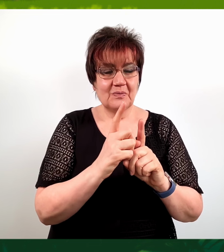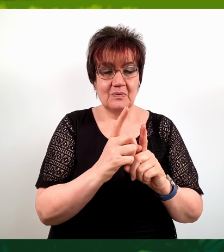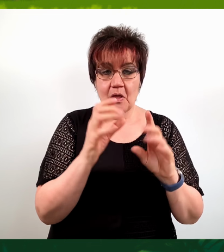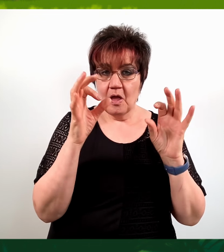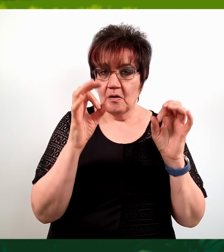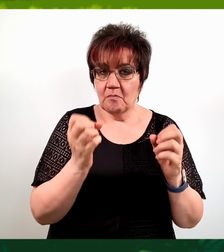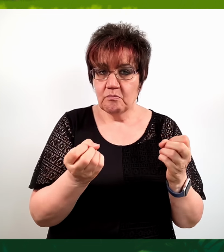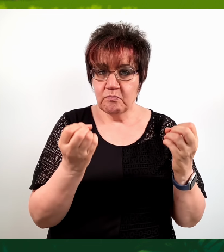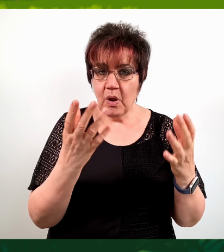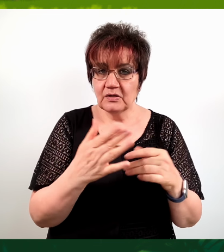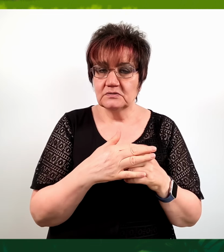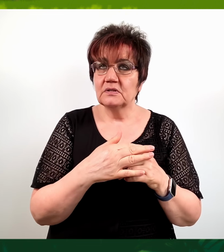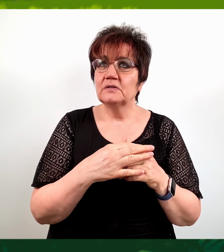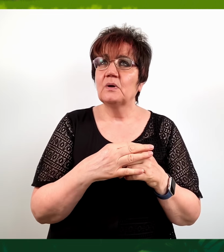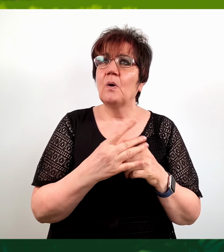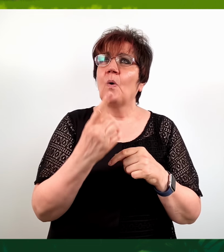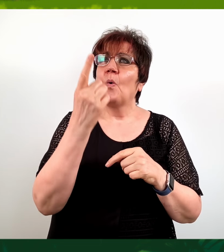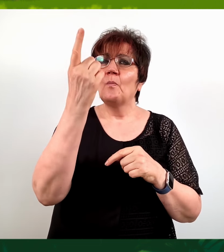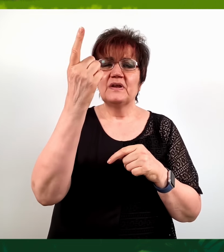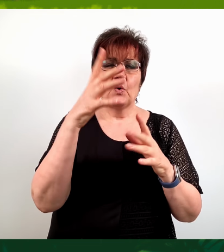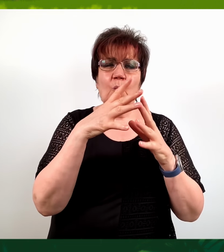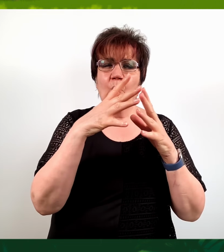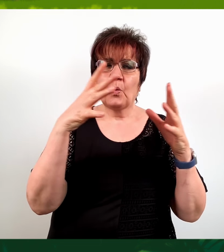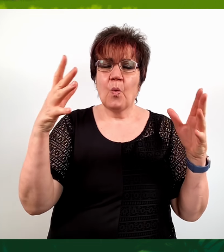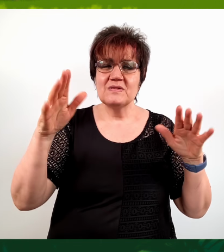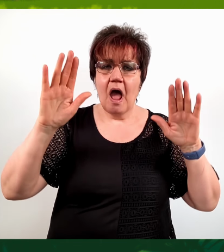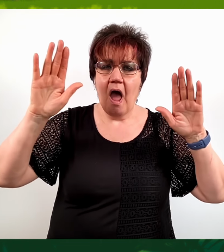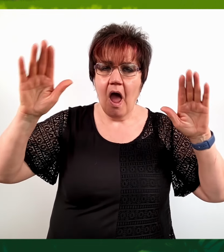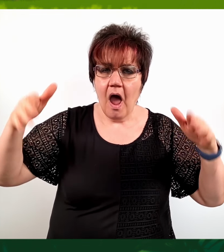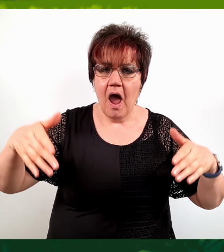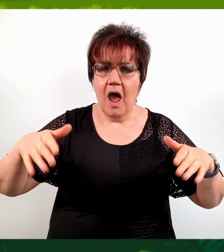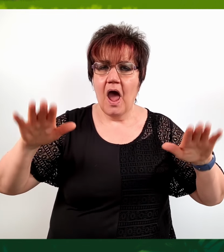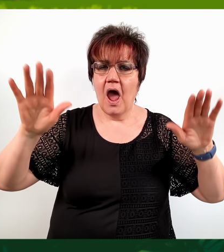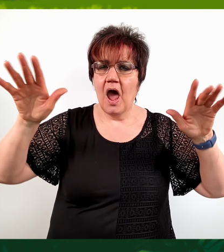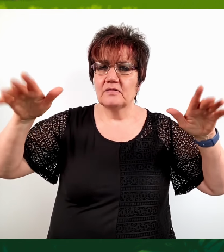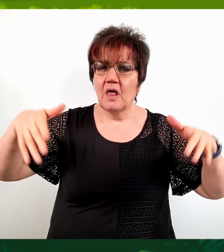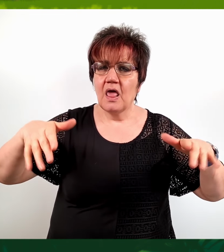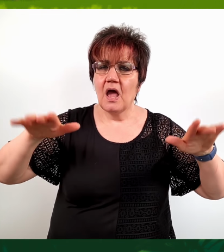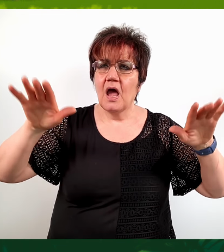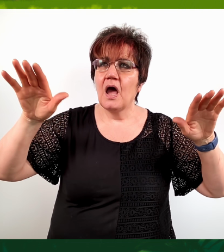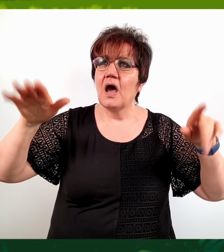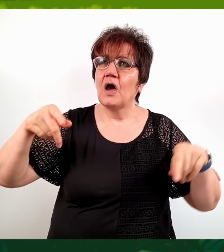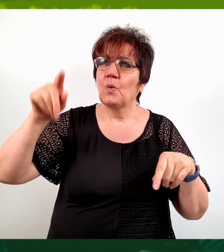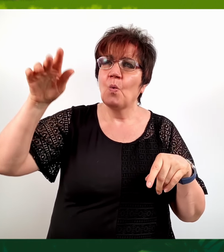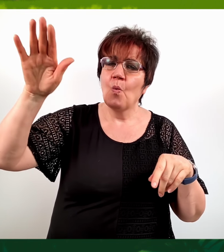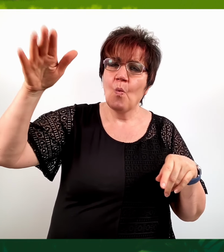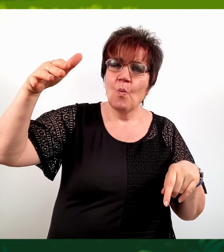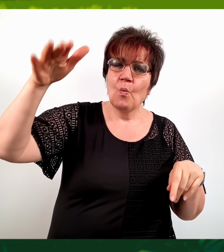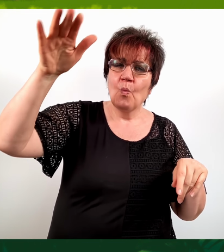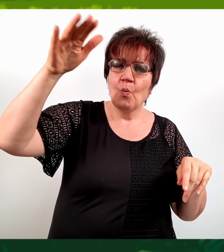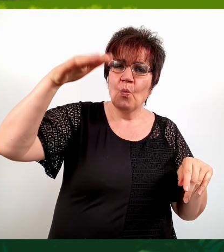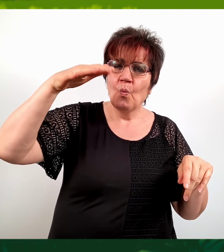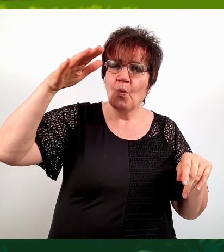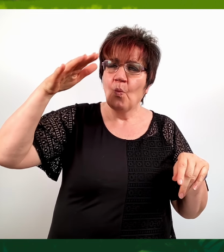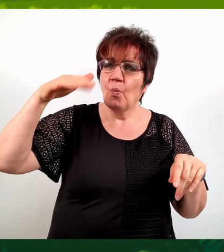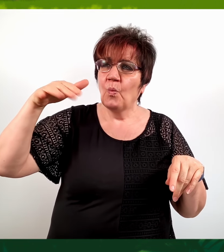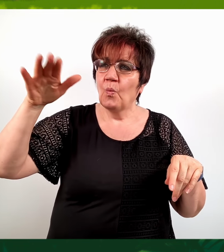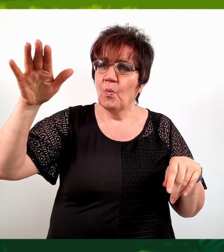hoch über ihnen einen großen Adler, der in einer majestätischen Gewandtheit über ihnen kreiste.